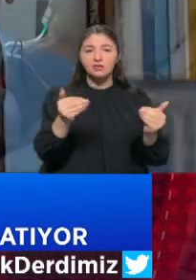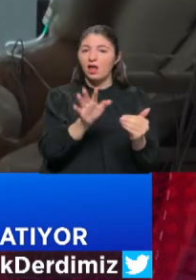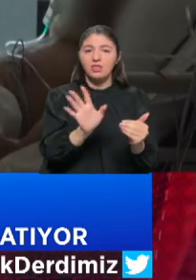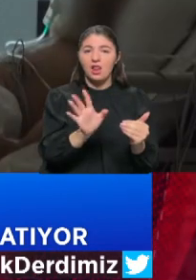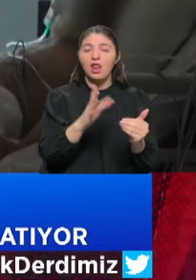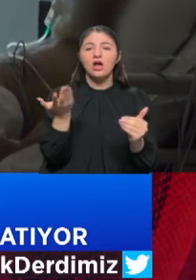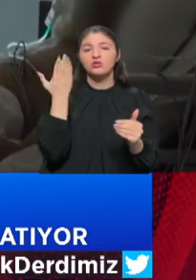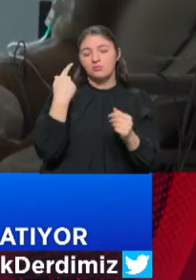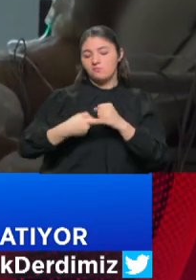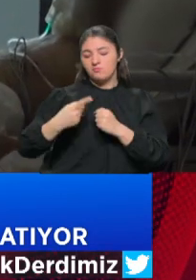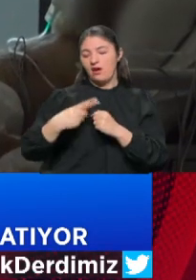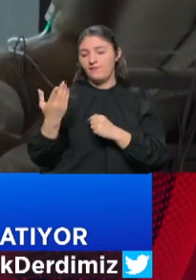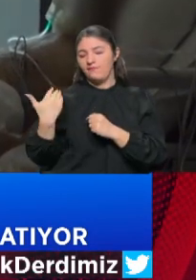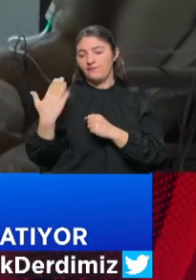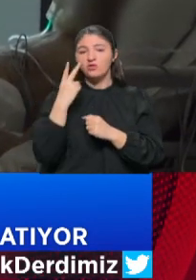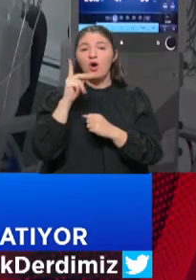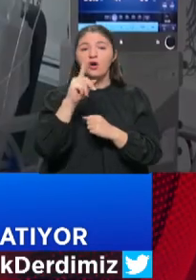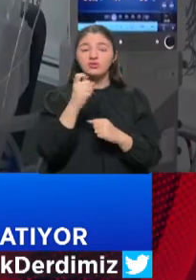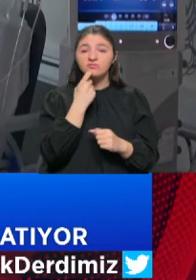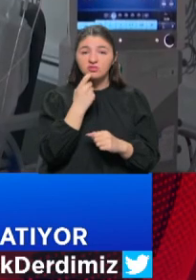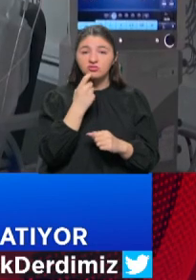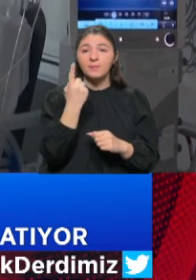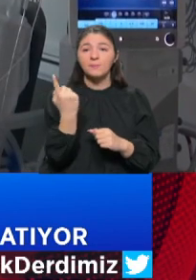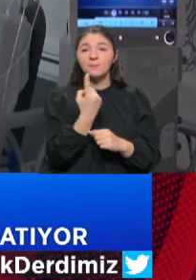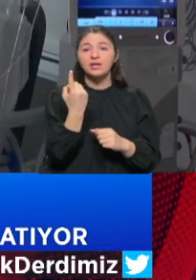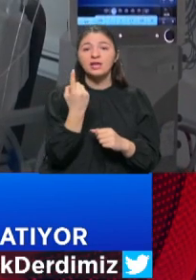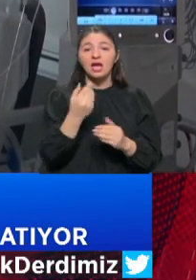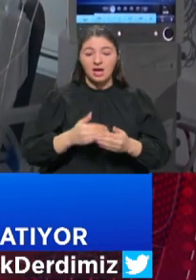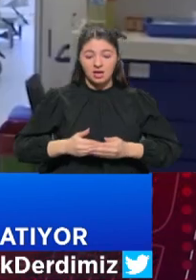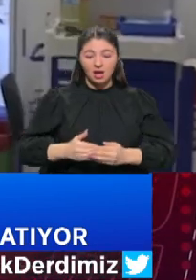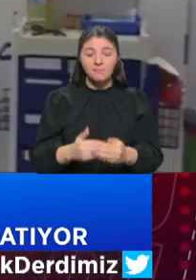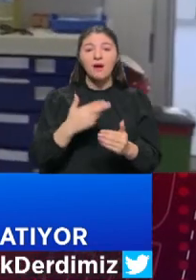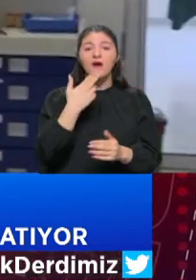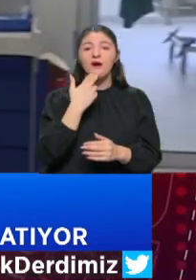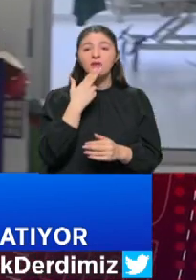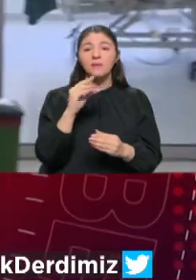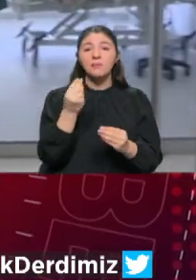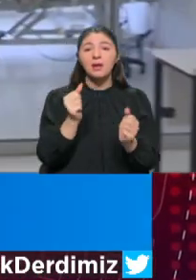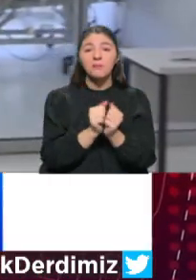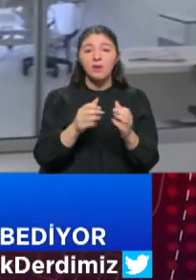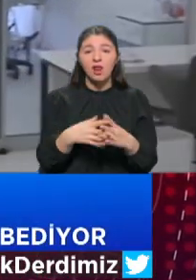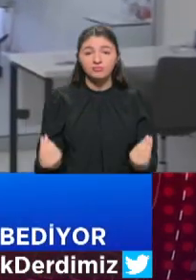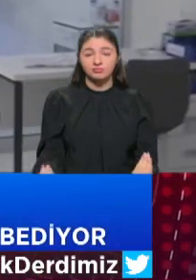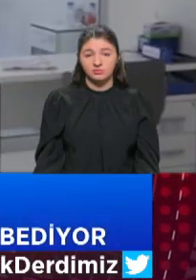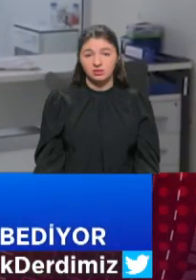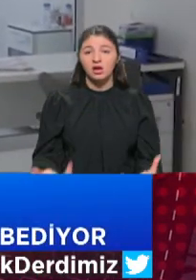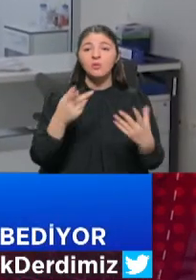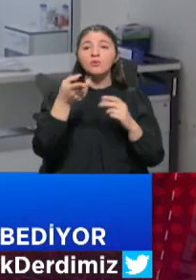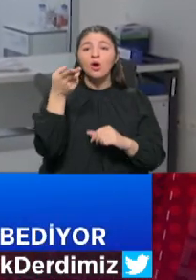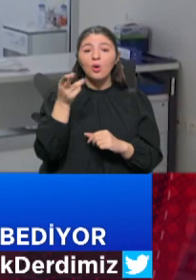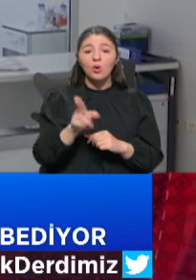değildir Örneğin geçtiğimiz haftalarda 19 yaşında bir gebe kadını bu ile birlikte Kaybet